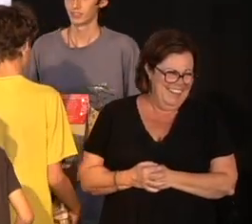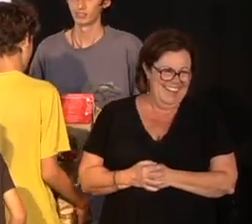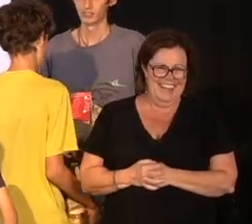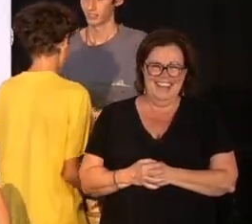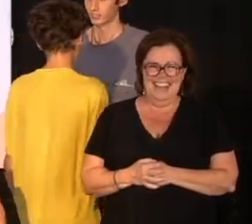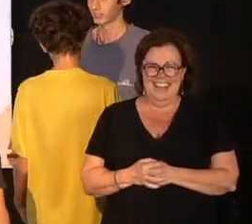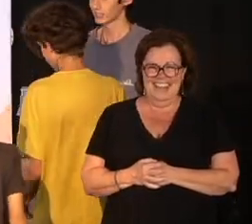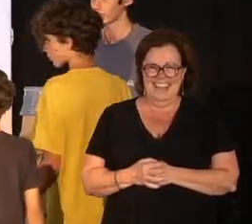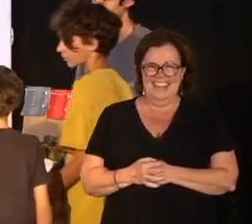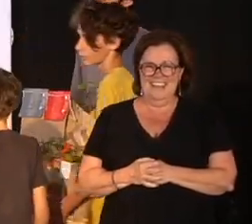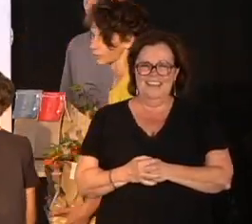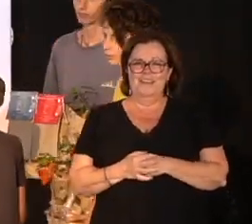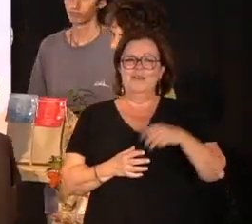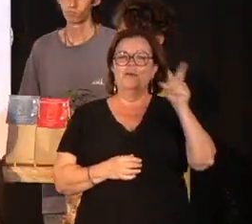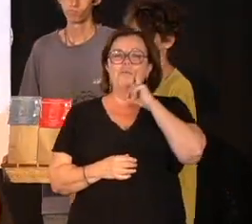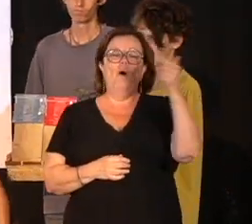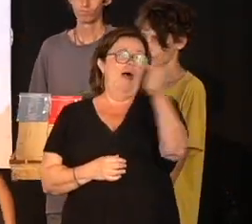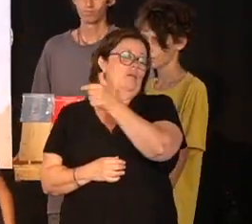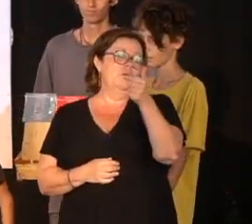Parce que c'est vraiment c'est eux